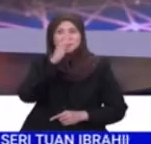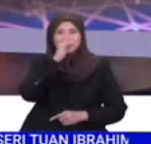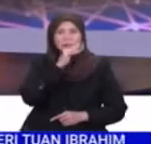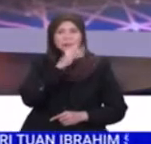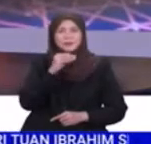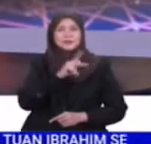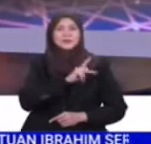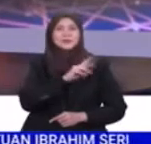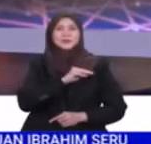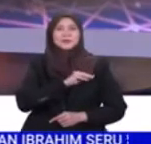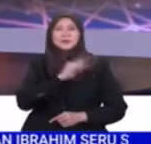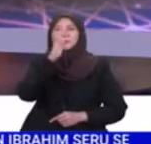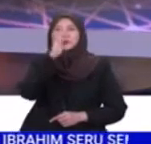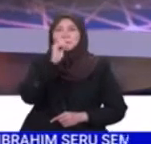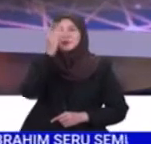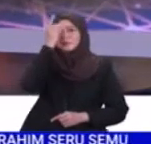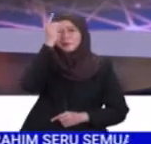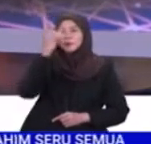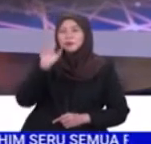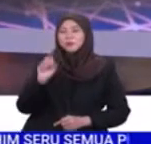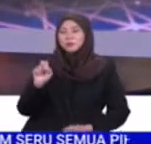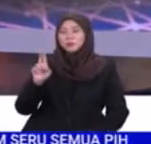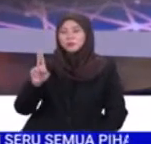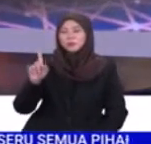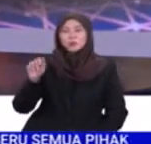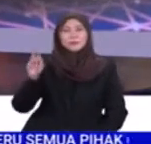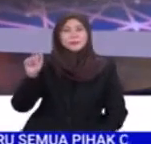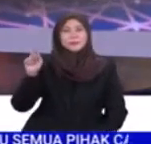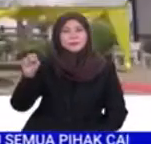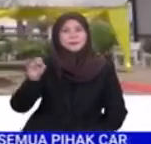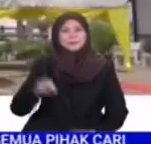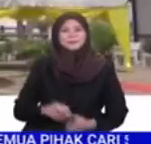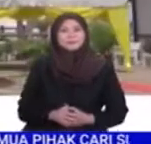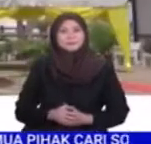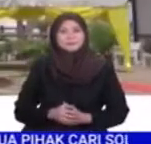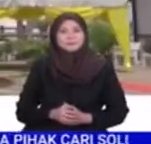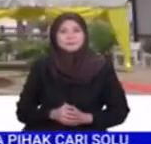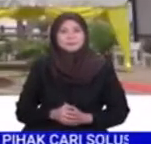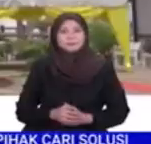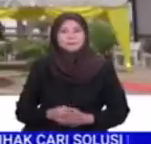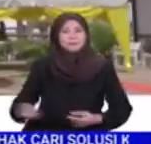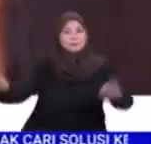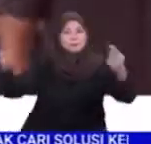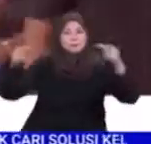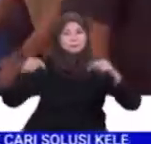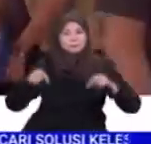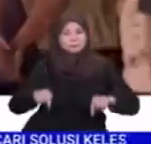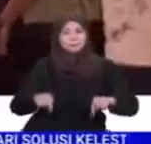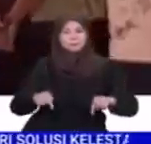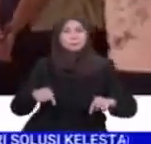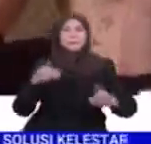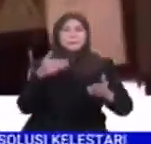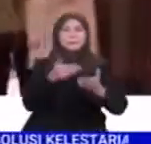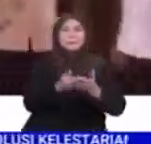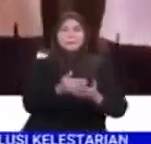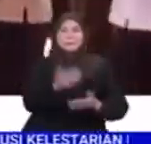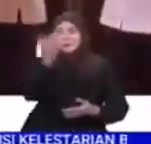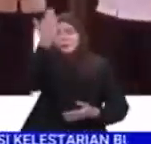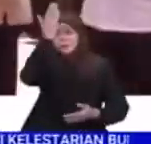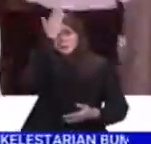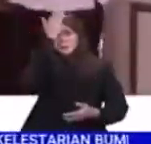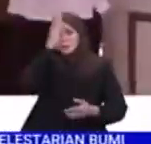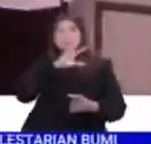ketua menteri Melaka Datuk Sri Sulaiman marali Hai turut hadir menyambut keberangkatan Tibet Sri Paduka